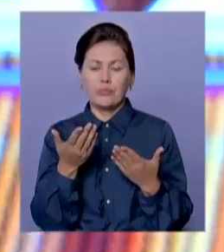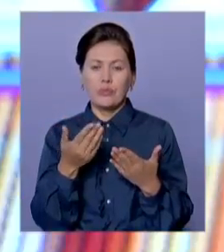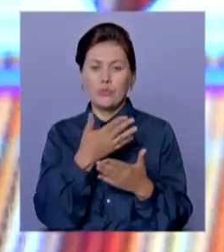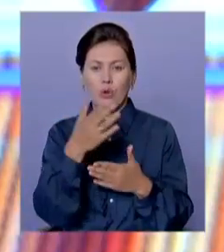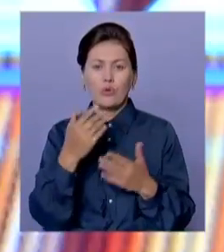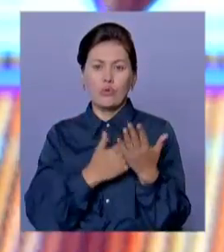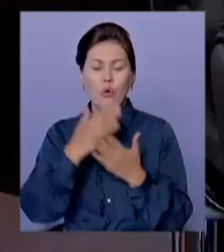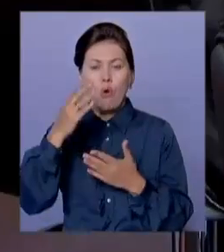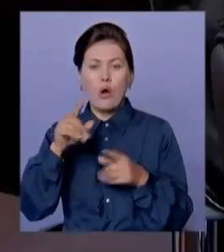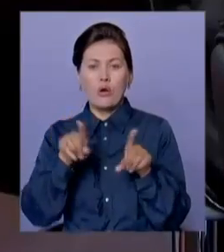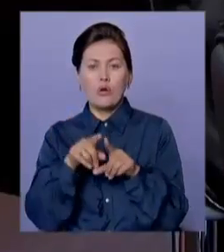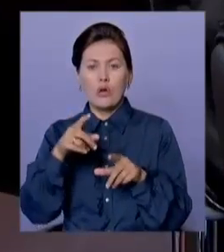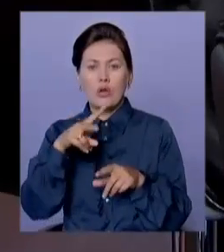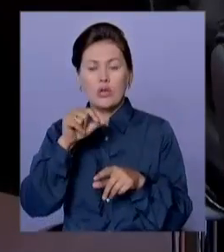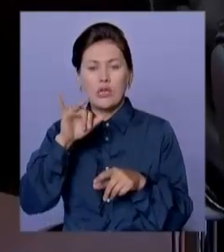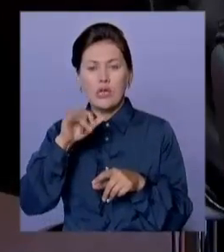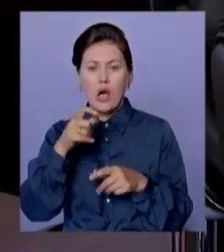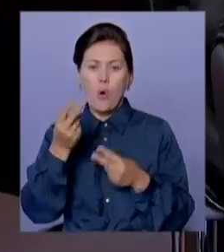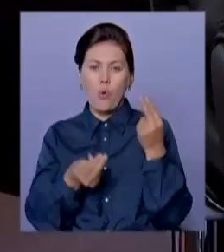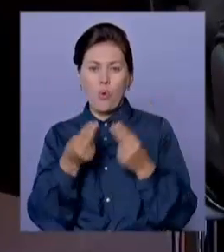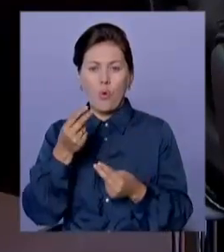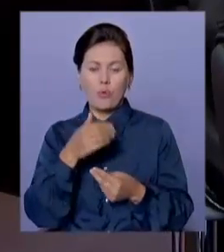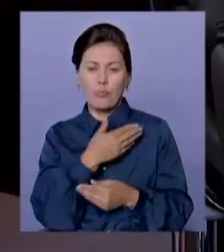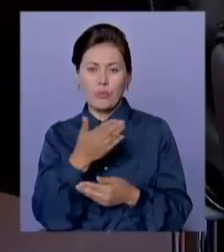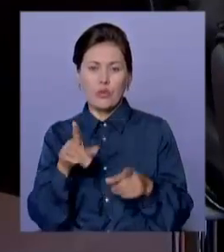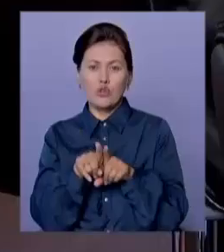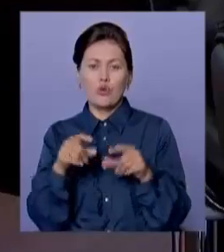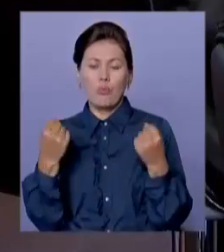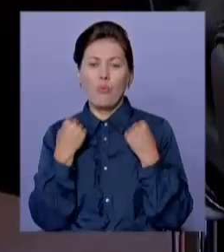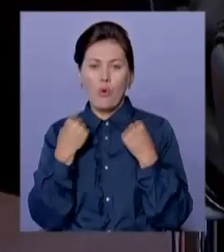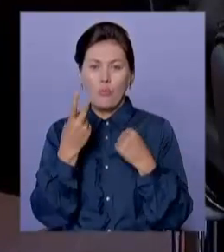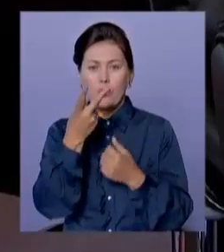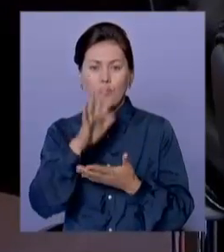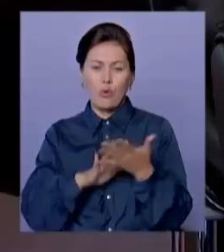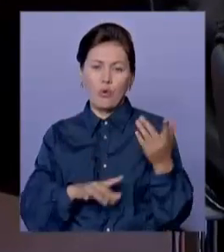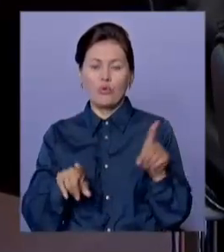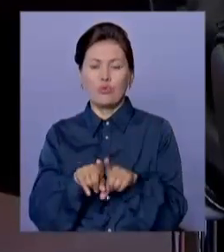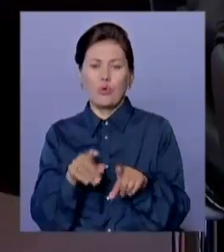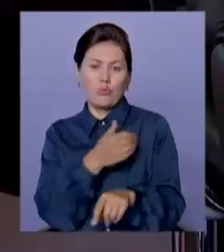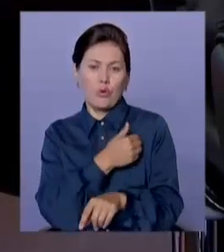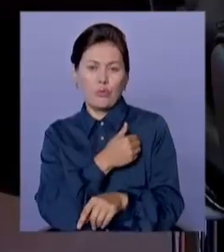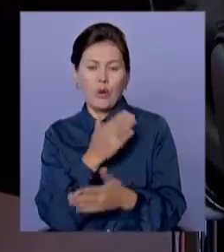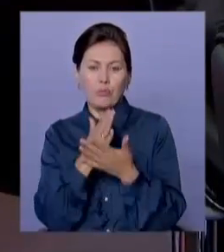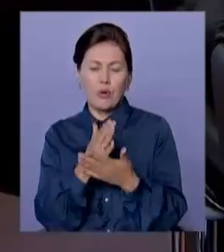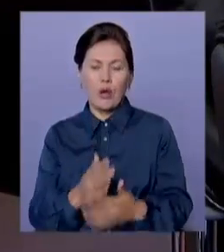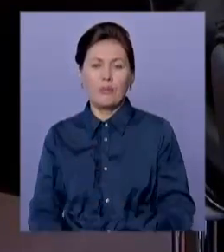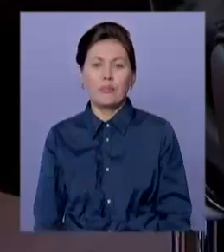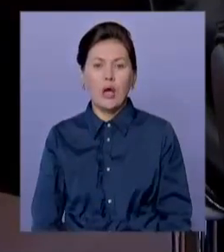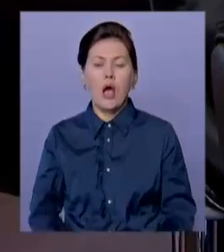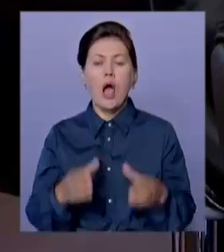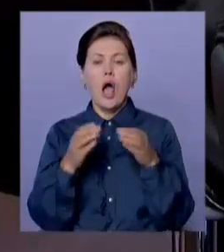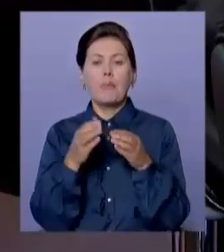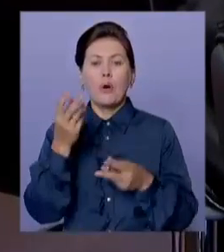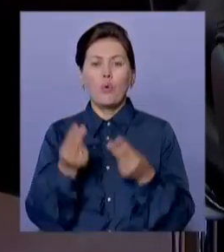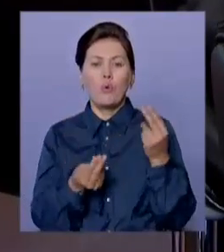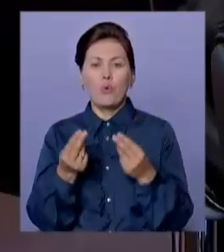Сол жоғарғы лигаларда ойнап, сол менде. Спортты екеуіңізде жалғастыруға ниеттісіздер. Жалпы осы командада ойнап